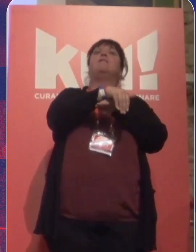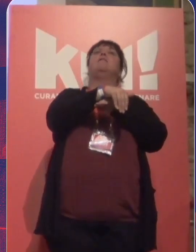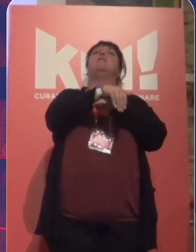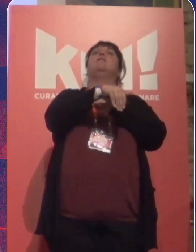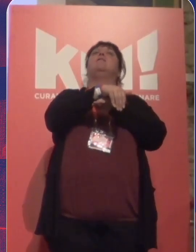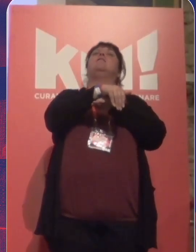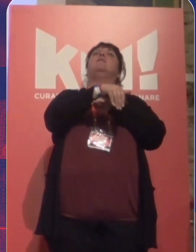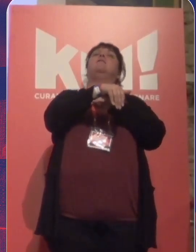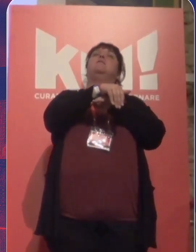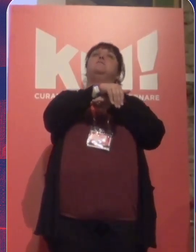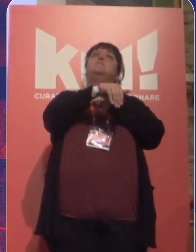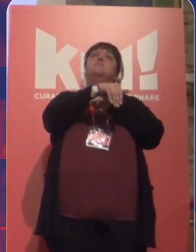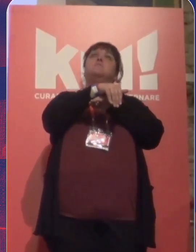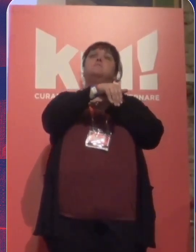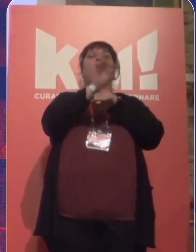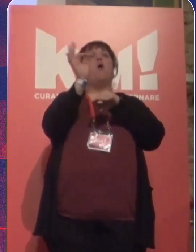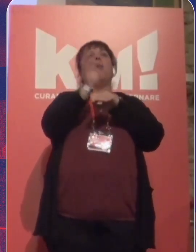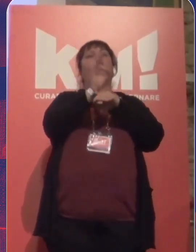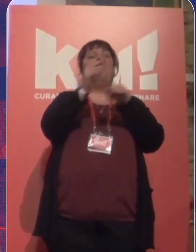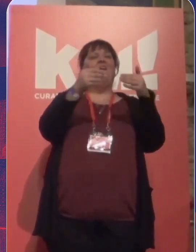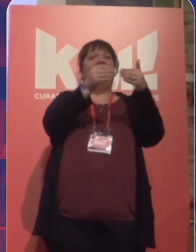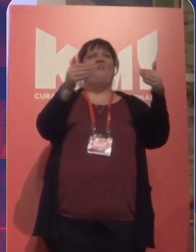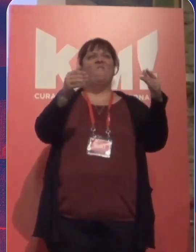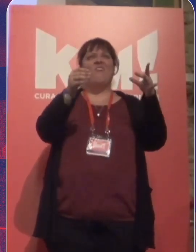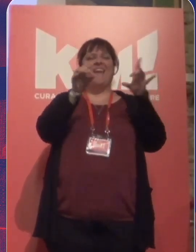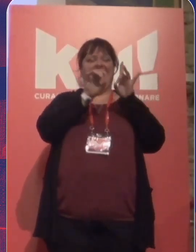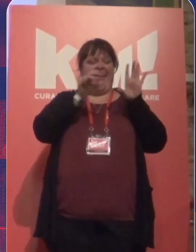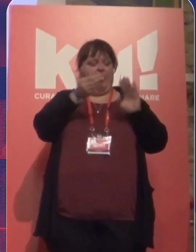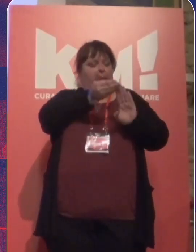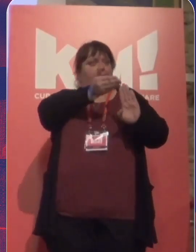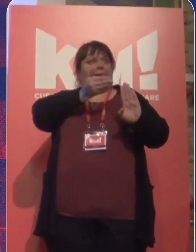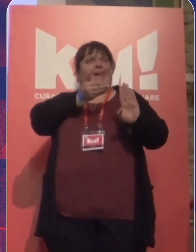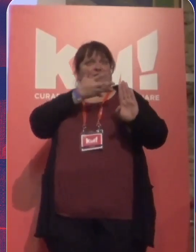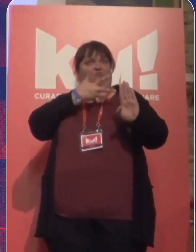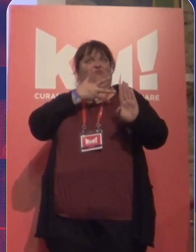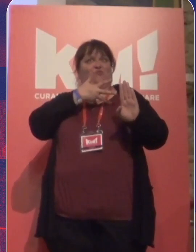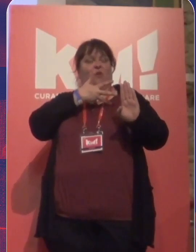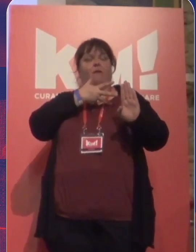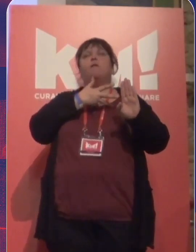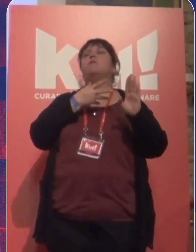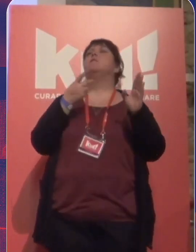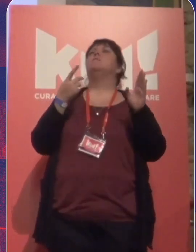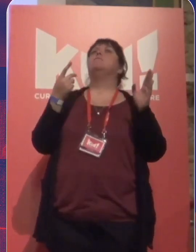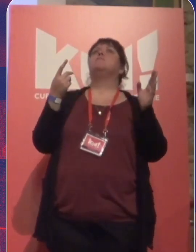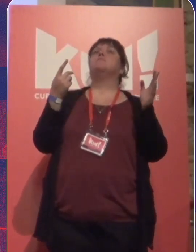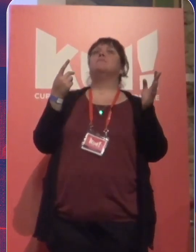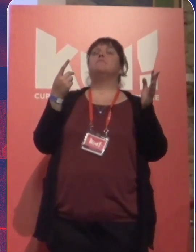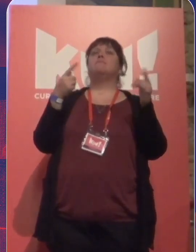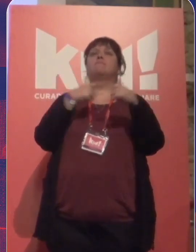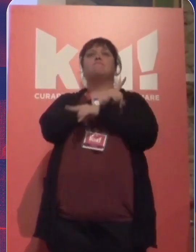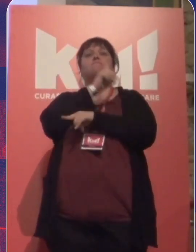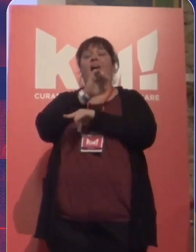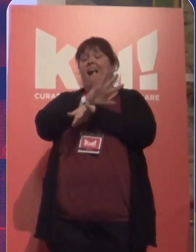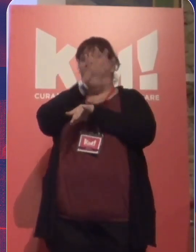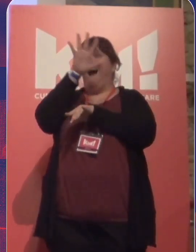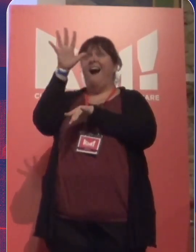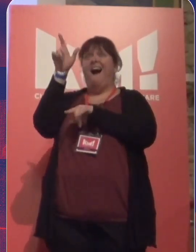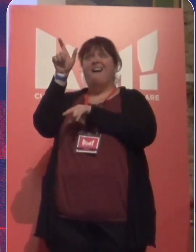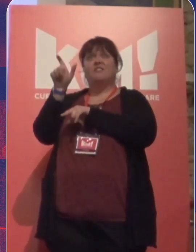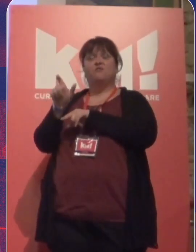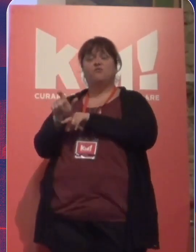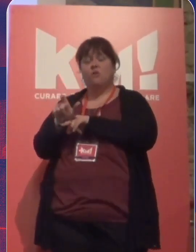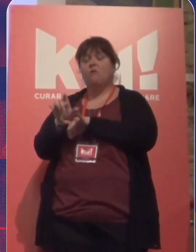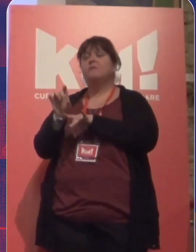umano senza l'altro diciamo è perduto si può dire così molto rapidamente non senza la risposta